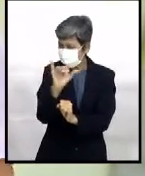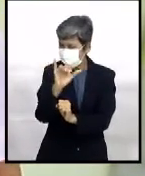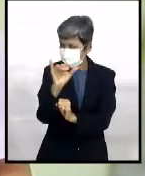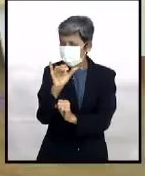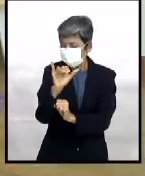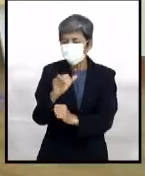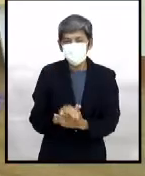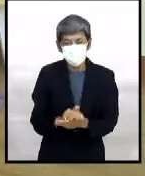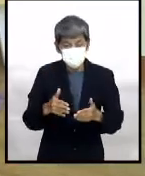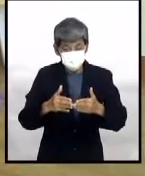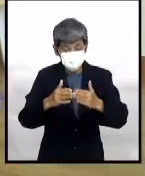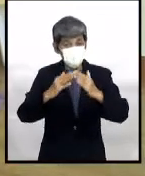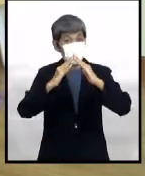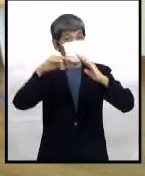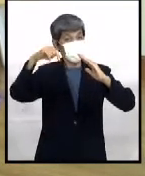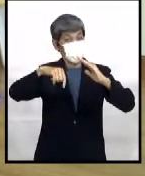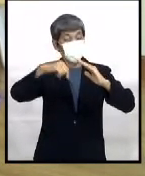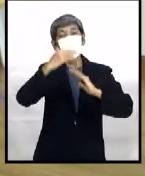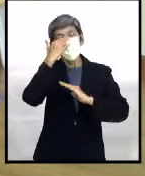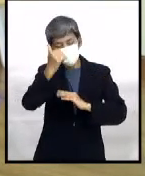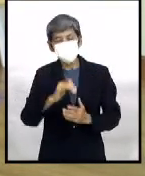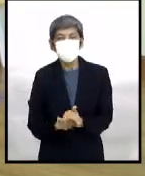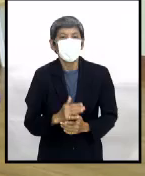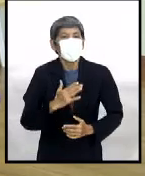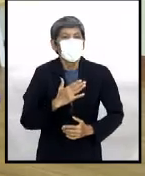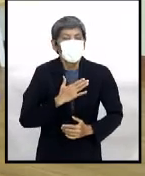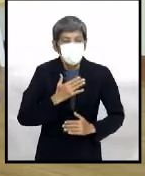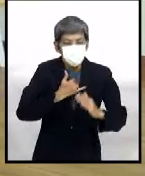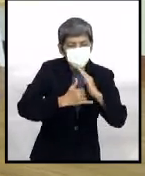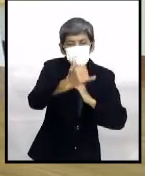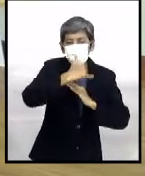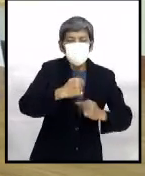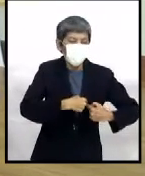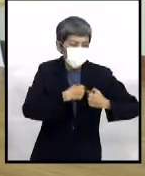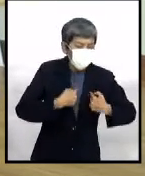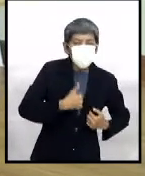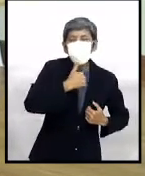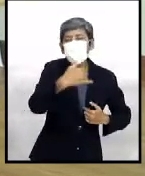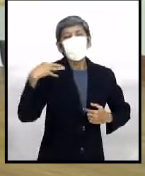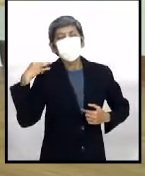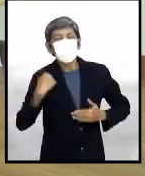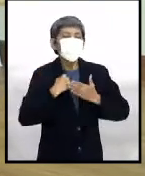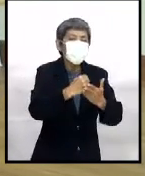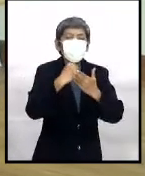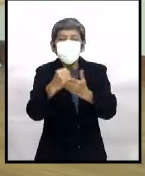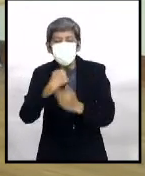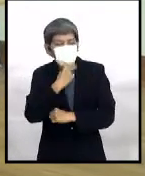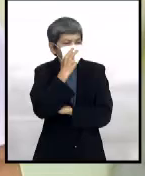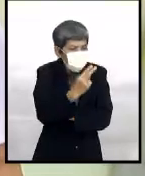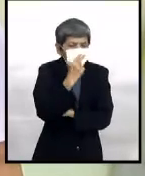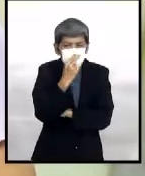านมันเกิดขึ้นเพราะว่าหลังจากที่เราได้ออกไปทำงานจิตอาสาหลายๆที่นะเราพบว่